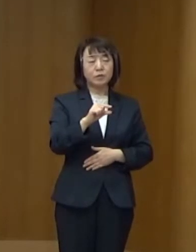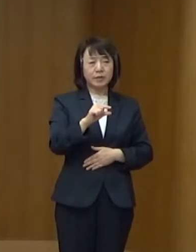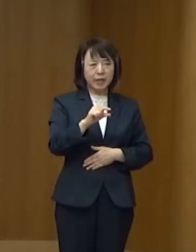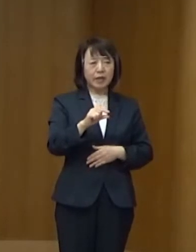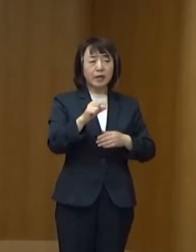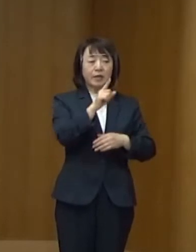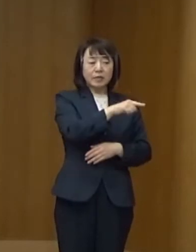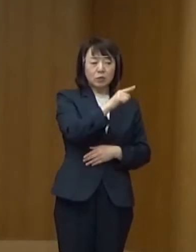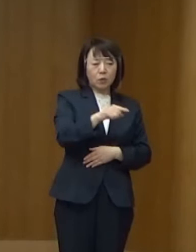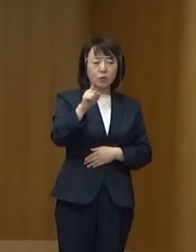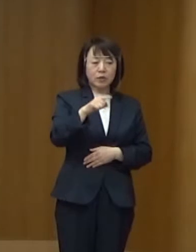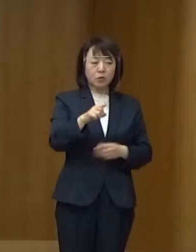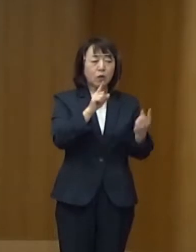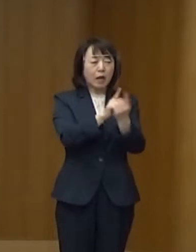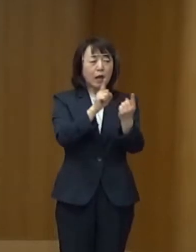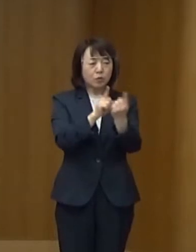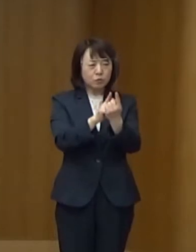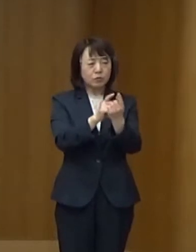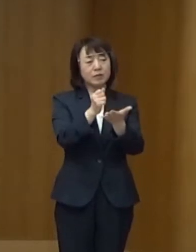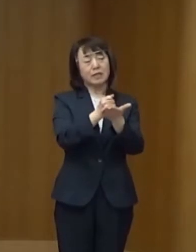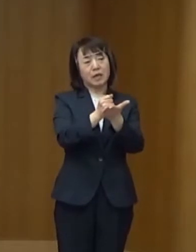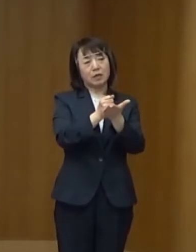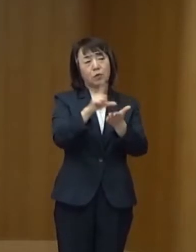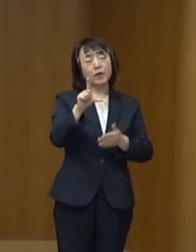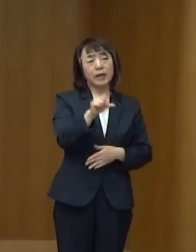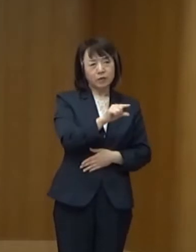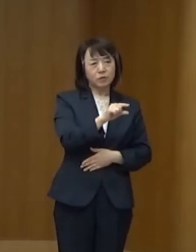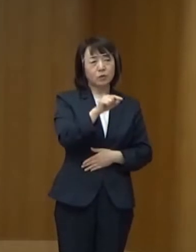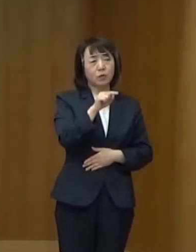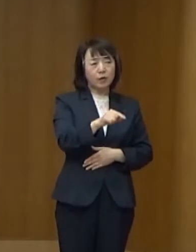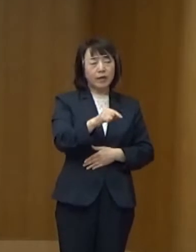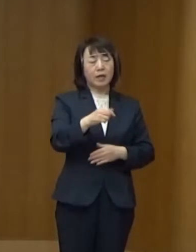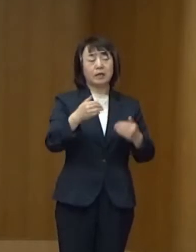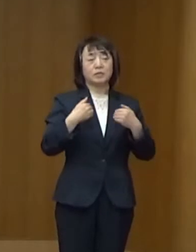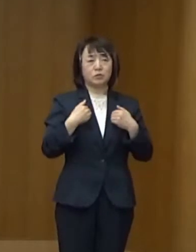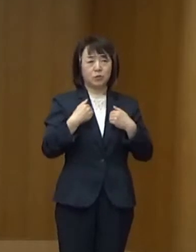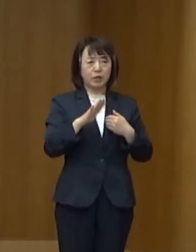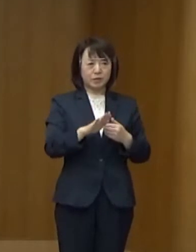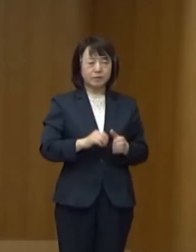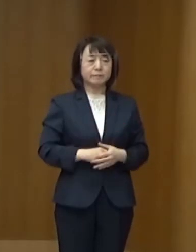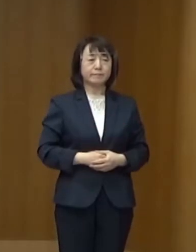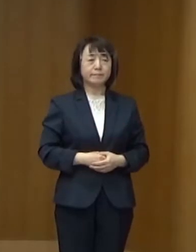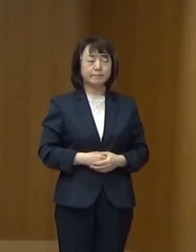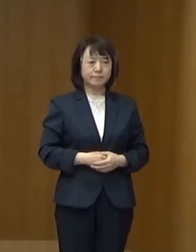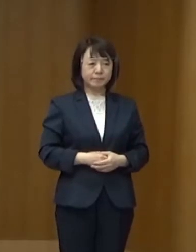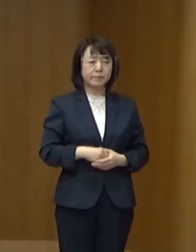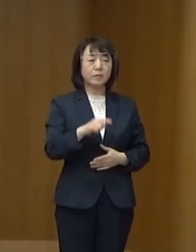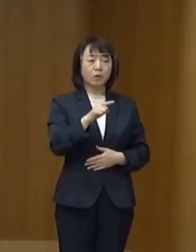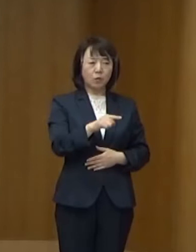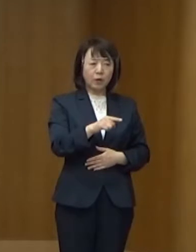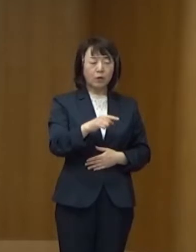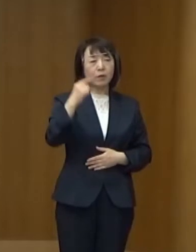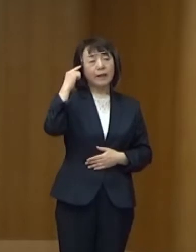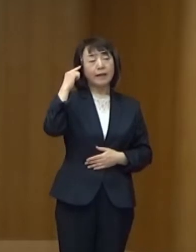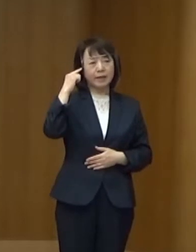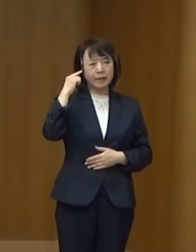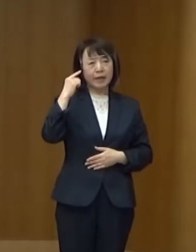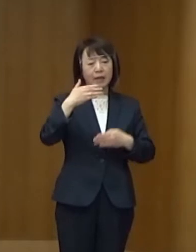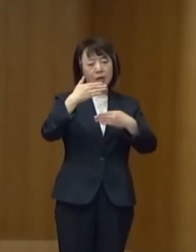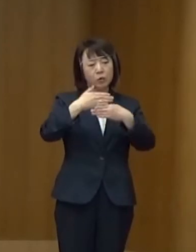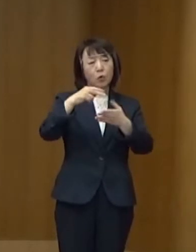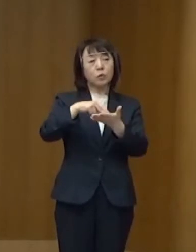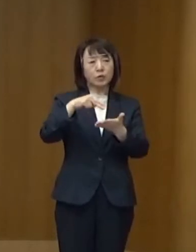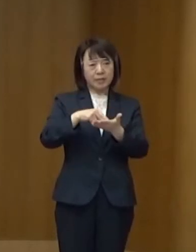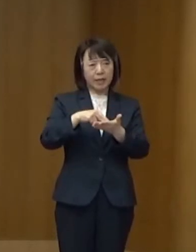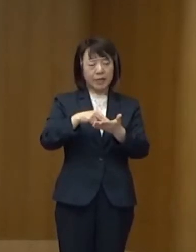人との接触、これを抑えていく、このことが必要でございます。このことを受けて、どうとしても